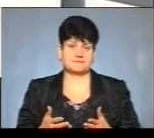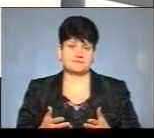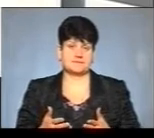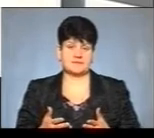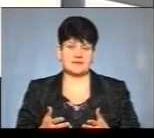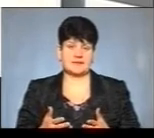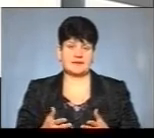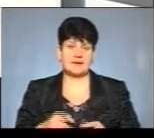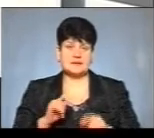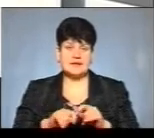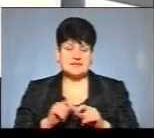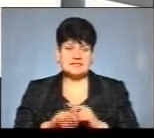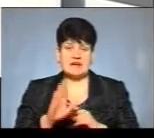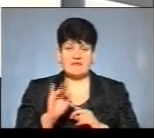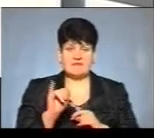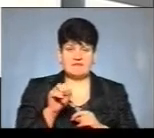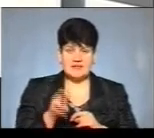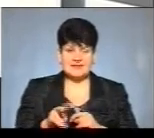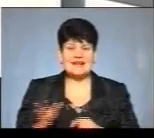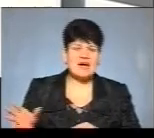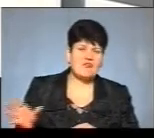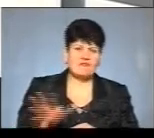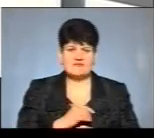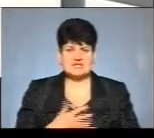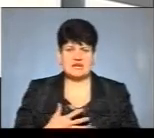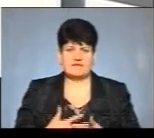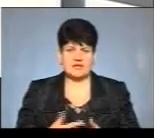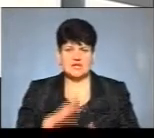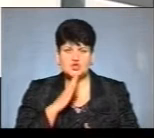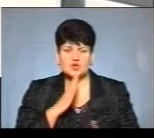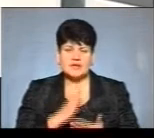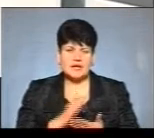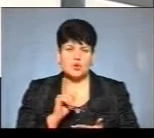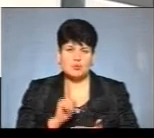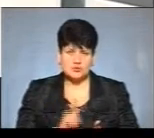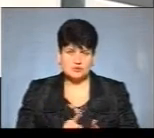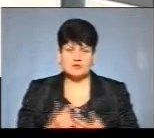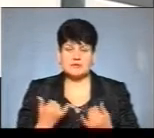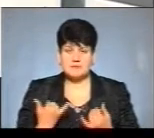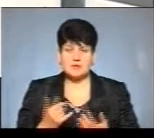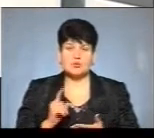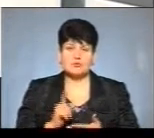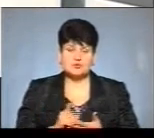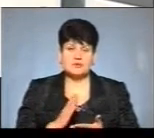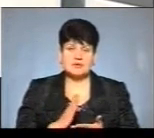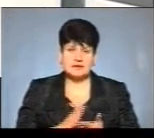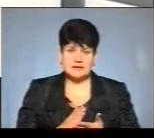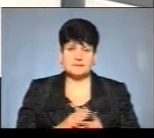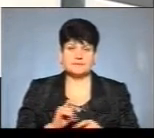Тест на ВІЛ для всіх вагітних жінок є обов'язковим. Тепер обов'язковим є тест і